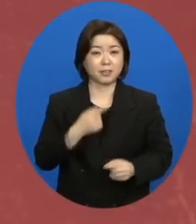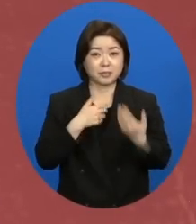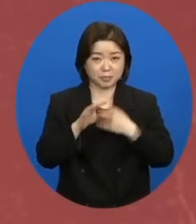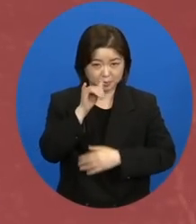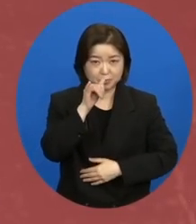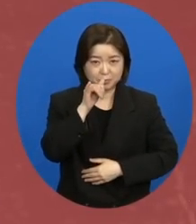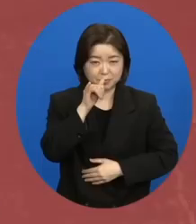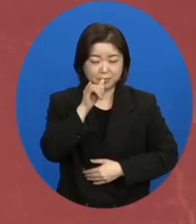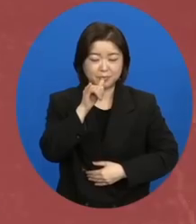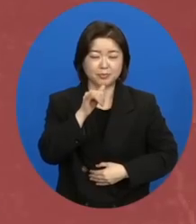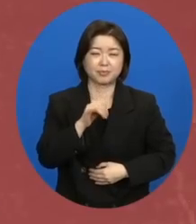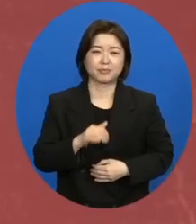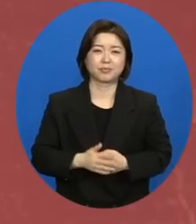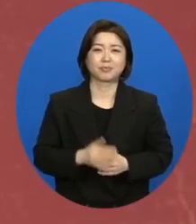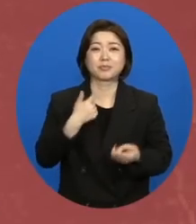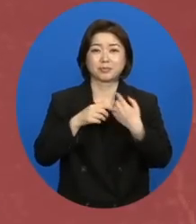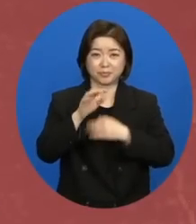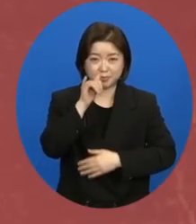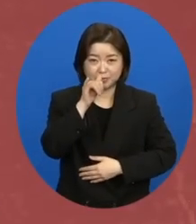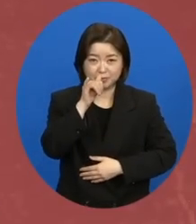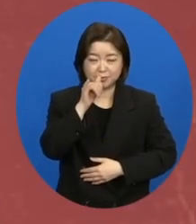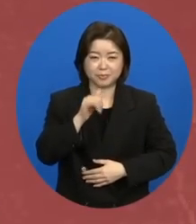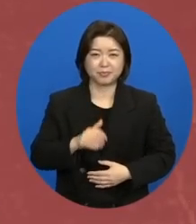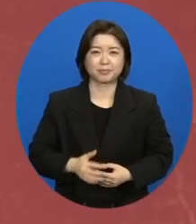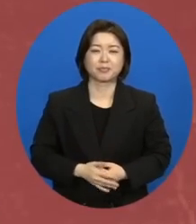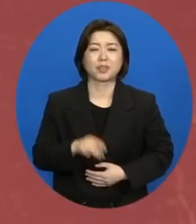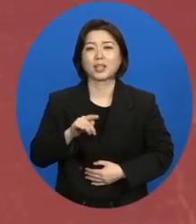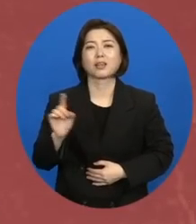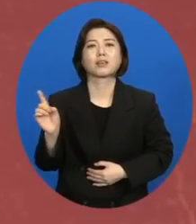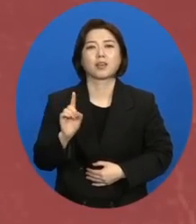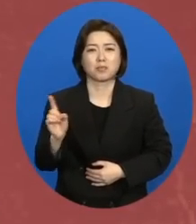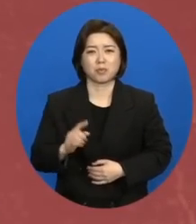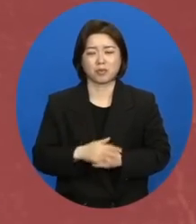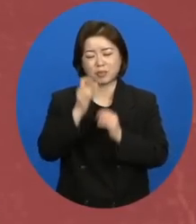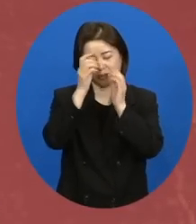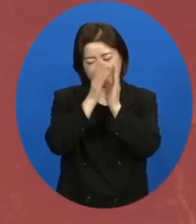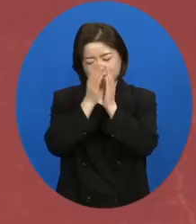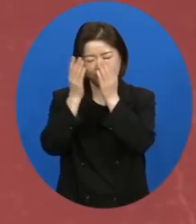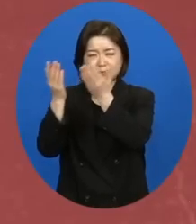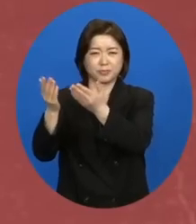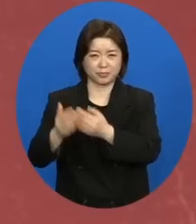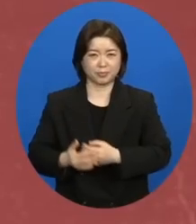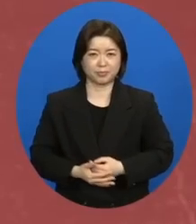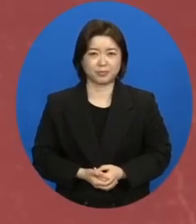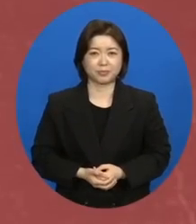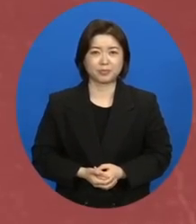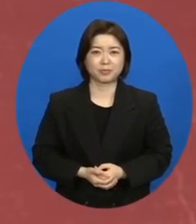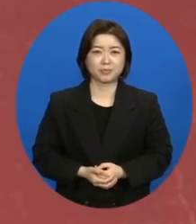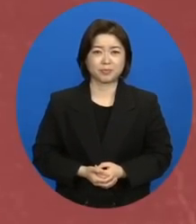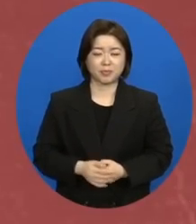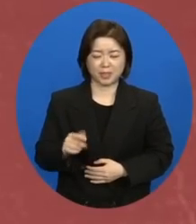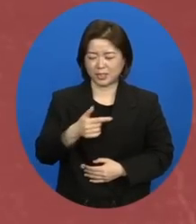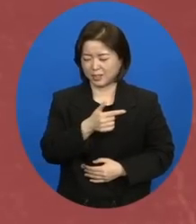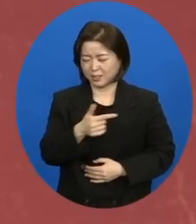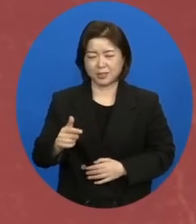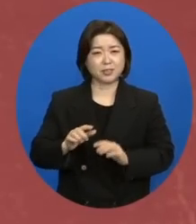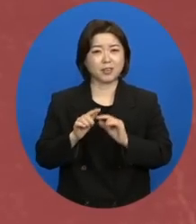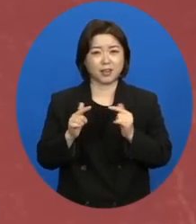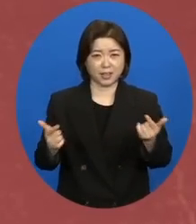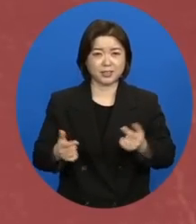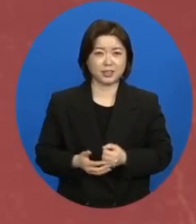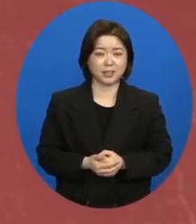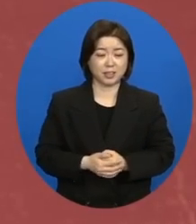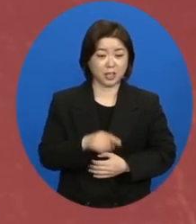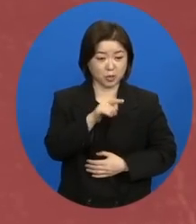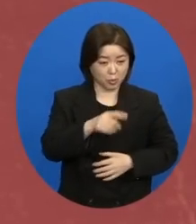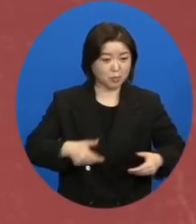겪었잖아요. 겪었잖아요. 그게 뭐냐? 기도라는 거예요. 별거 아니라는 거야. 너